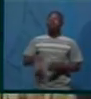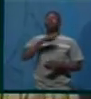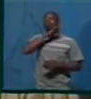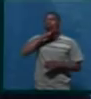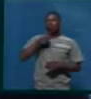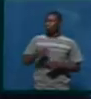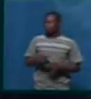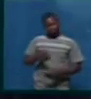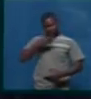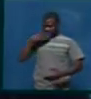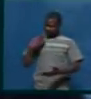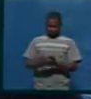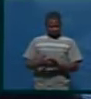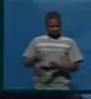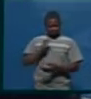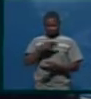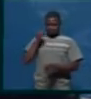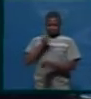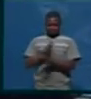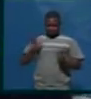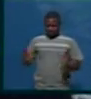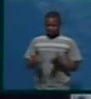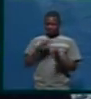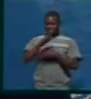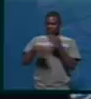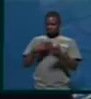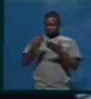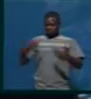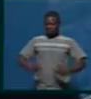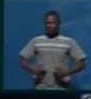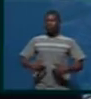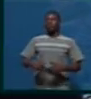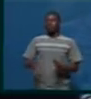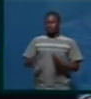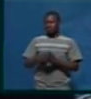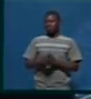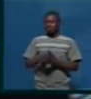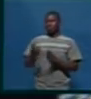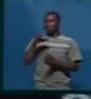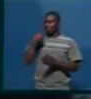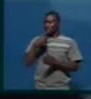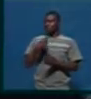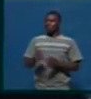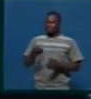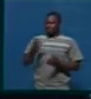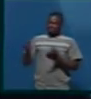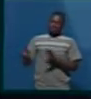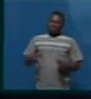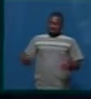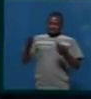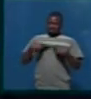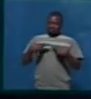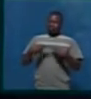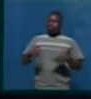les encourager. Toute initiative de la jeunesse allant dans le cadre du volet sanitaire, du volet de la protection humaine et de